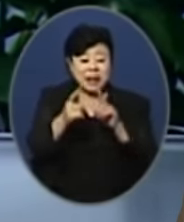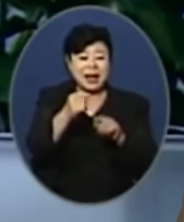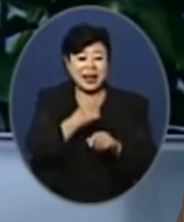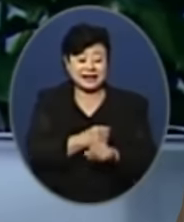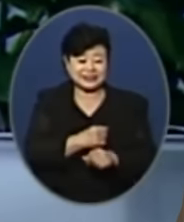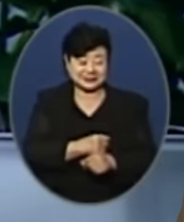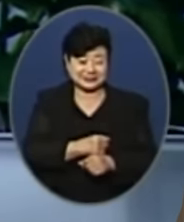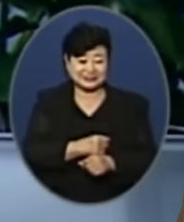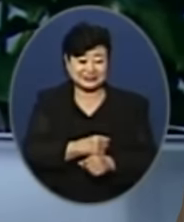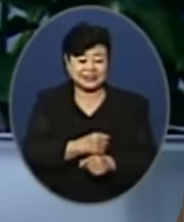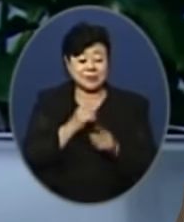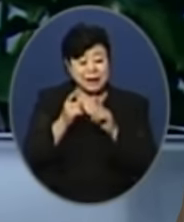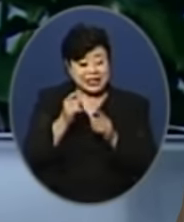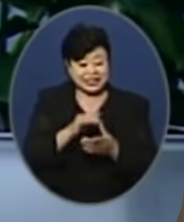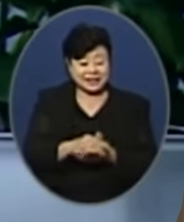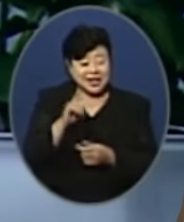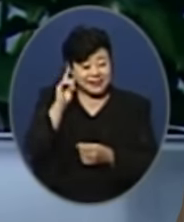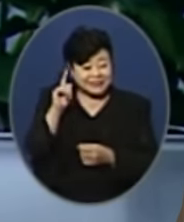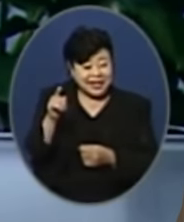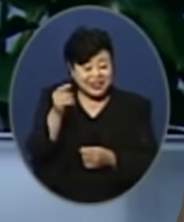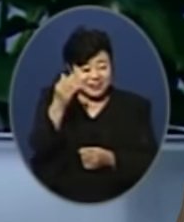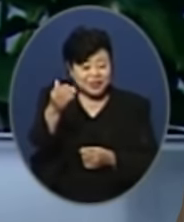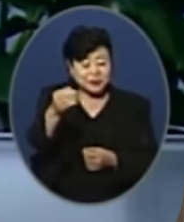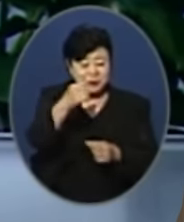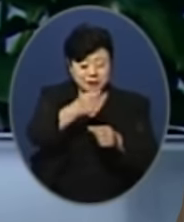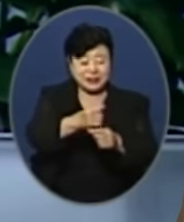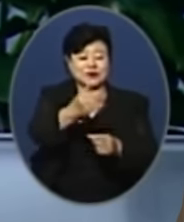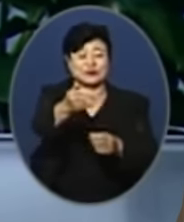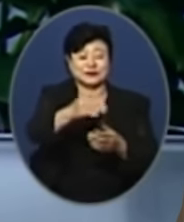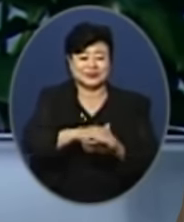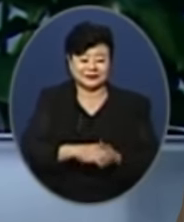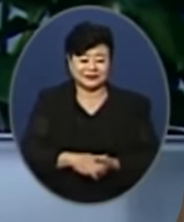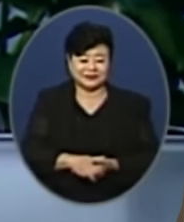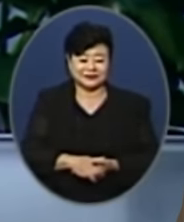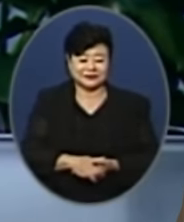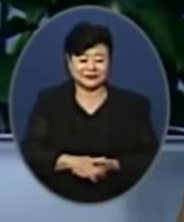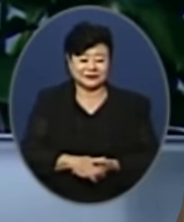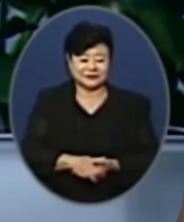있는 그 말이 내일의 여러분을 만들어가는 것입니다.